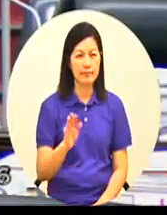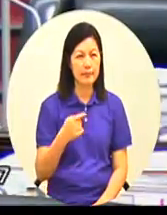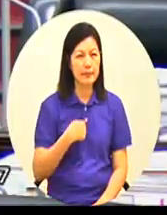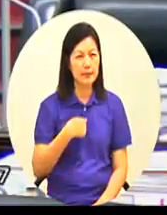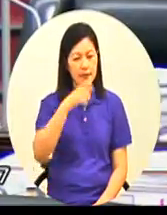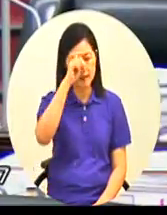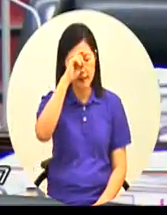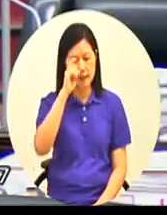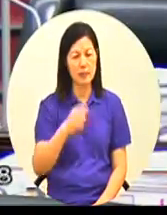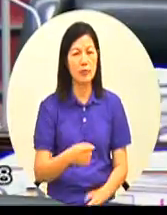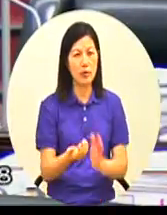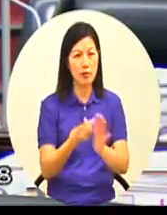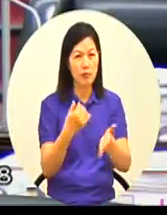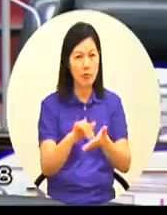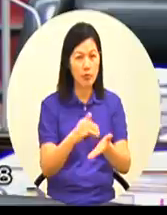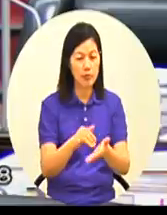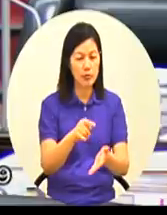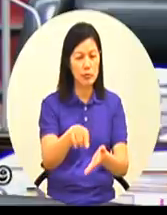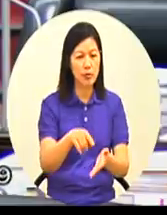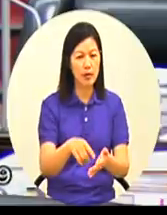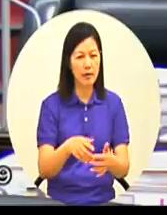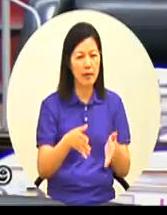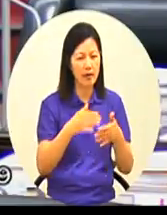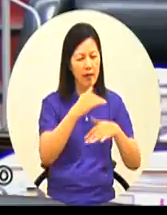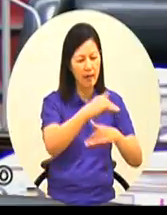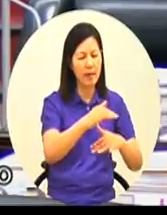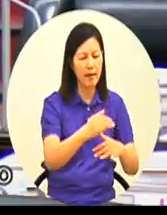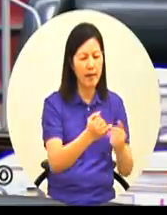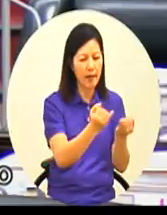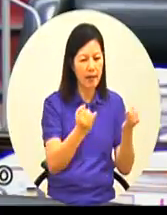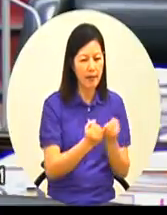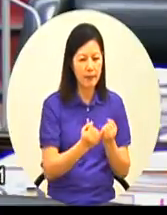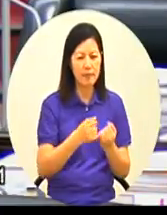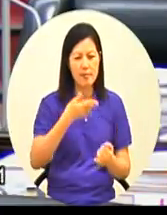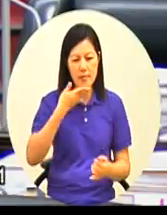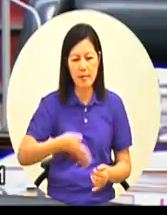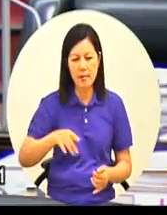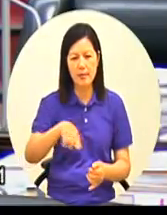参与式预算不要只限制在妇女或者是只有高龄的议题。